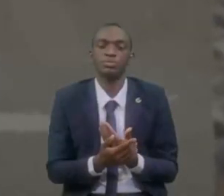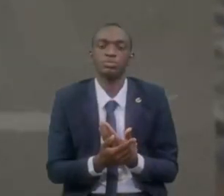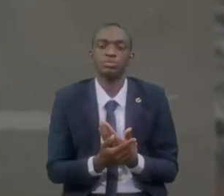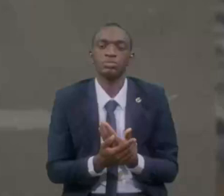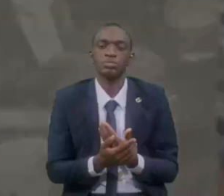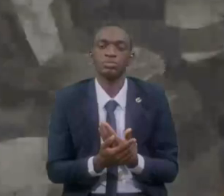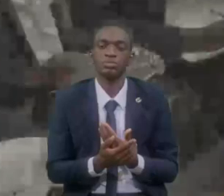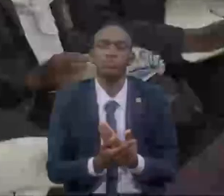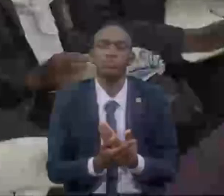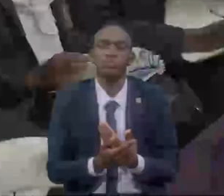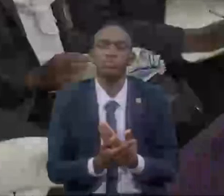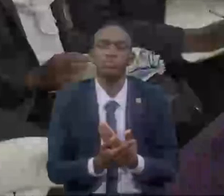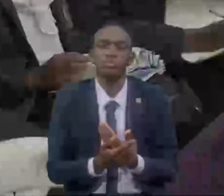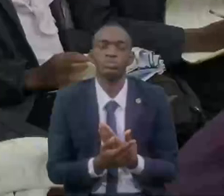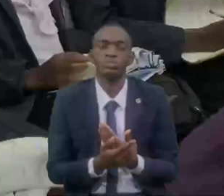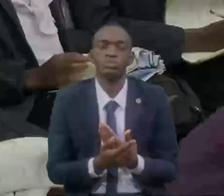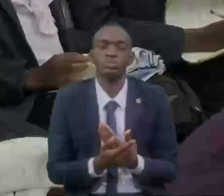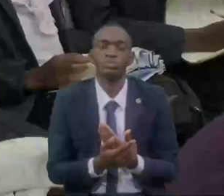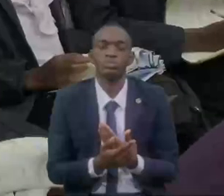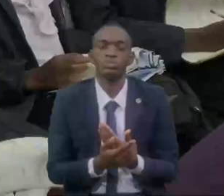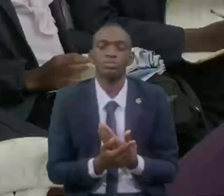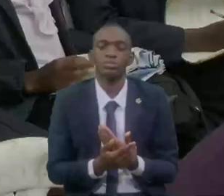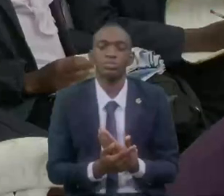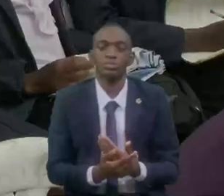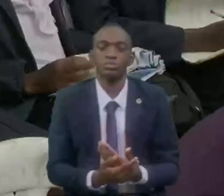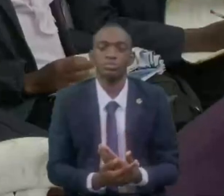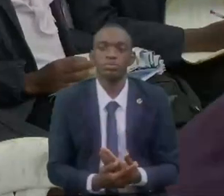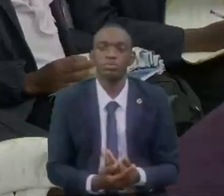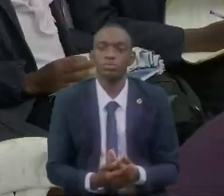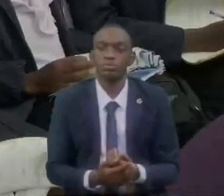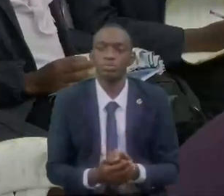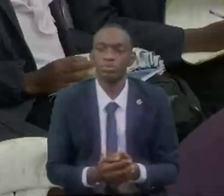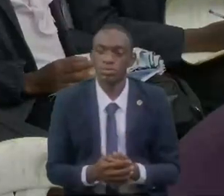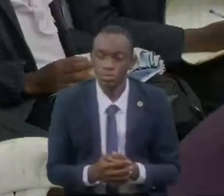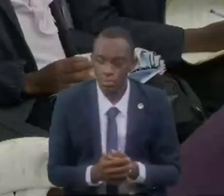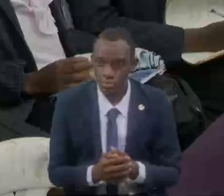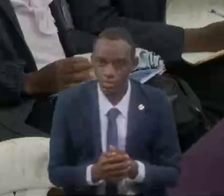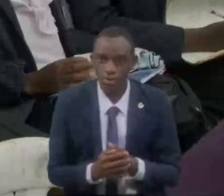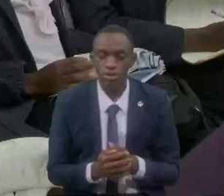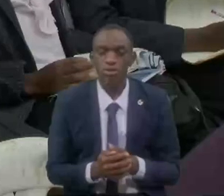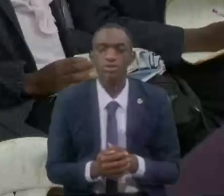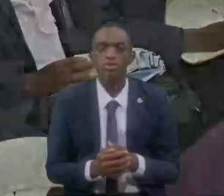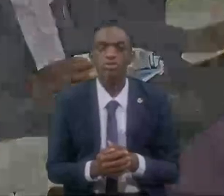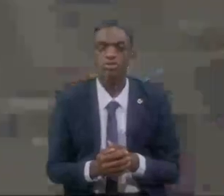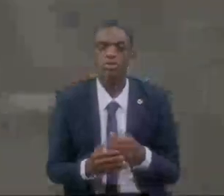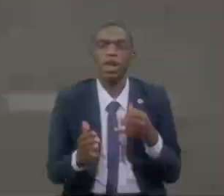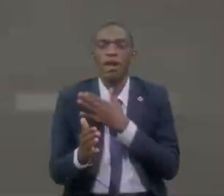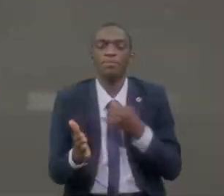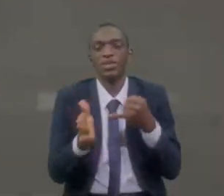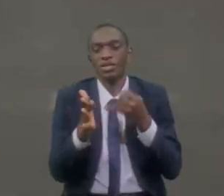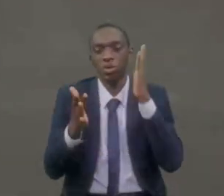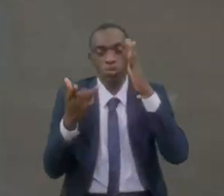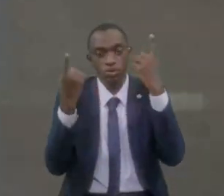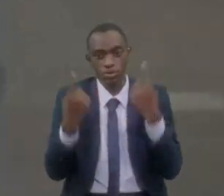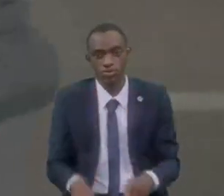fais-toi un serpent d'airain et place-le sur une perche. Quiconque aura été mordu et le